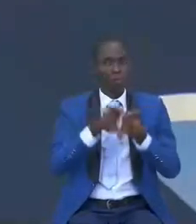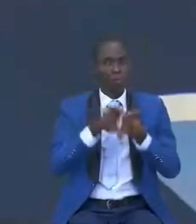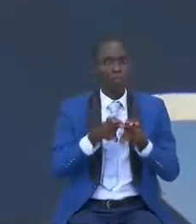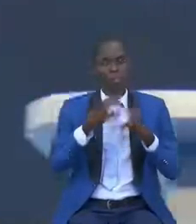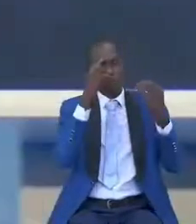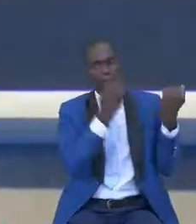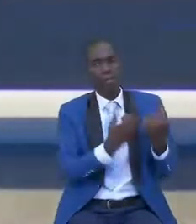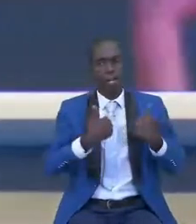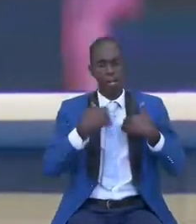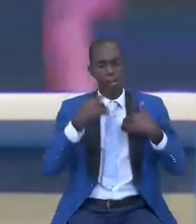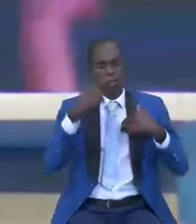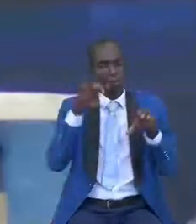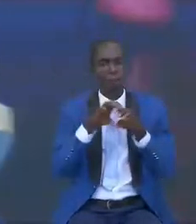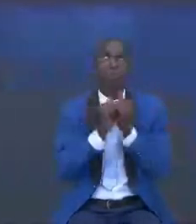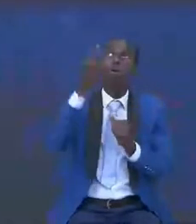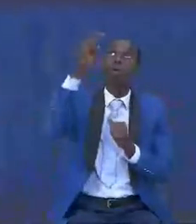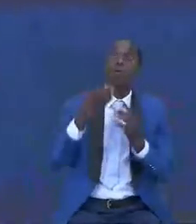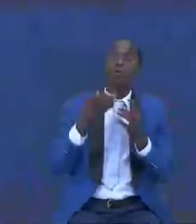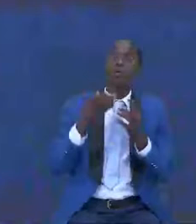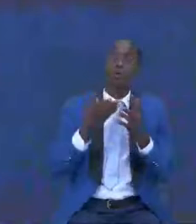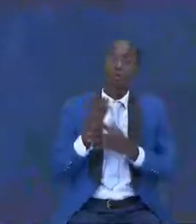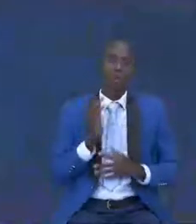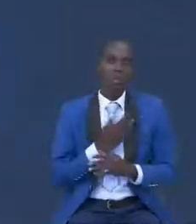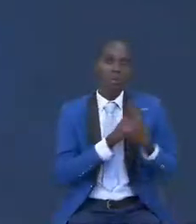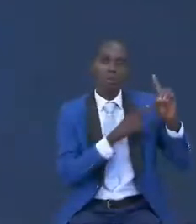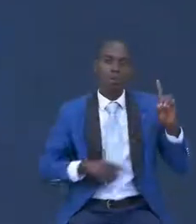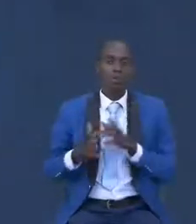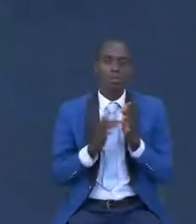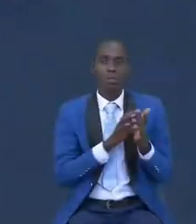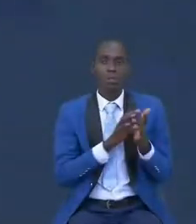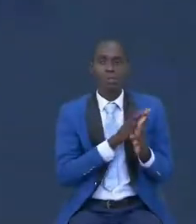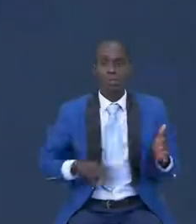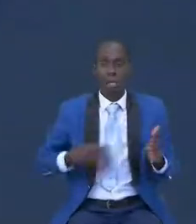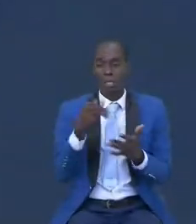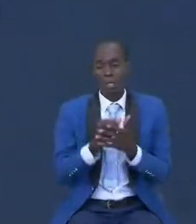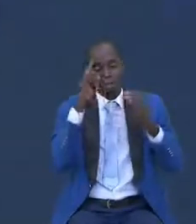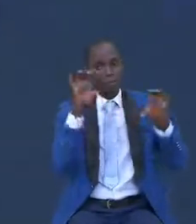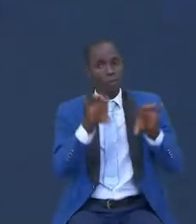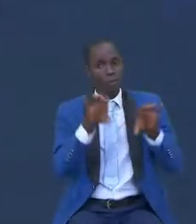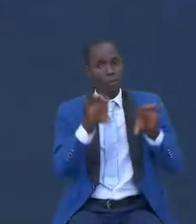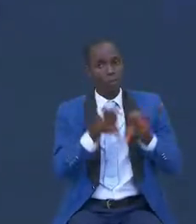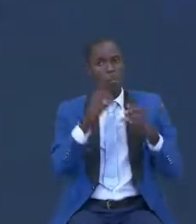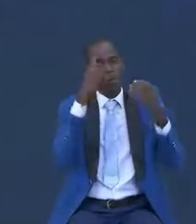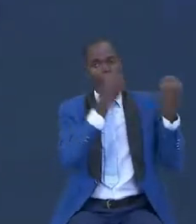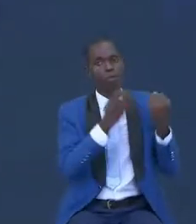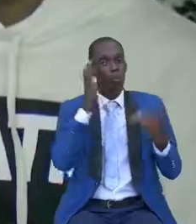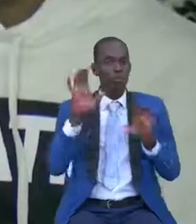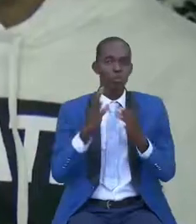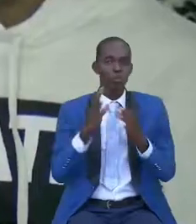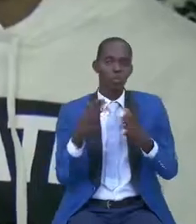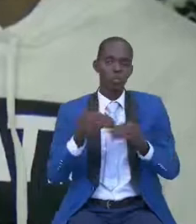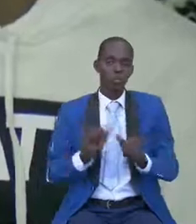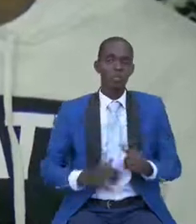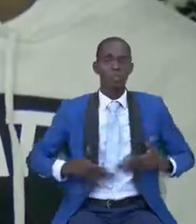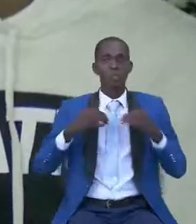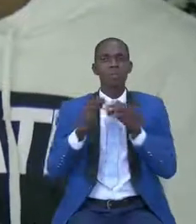nous avons la foi de l'alliance. Nous sommes en alliance avec Dieu par notre Seigneur Jésus-Christ. Et cette alliance, cette foi